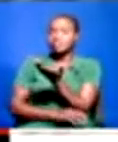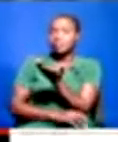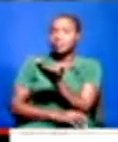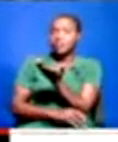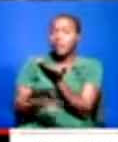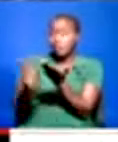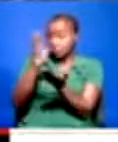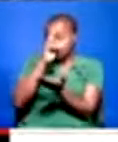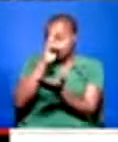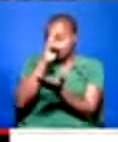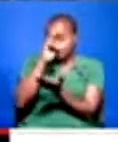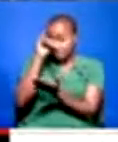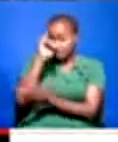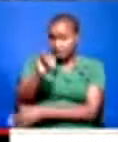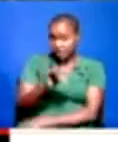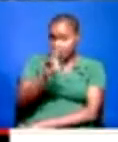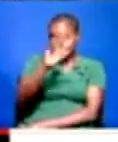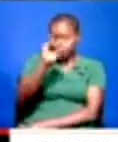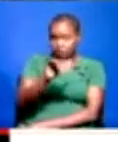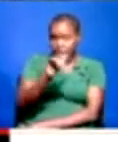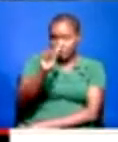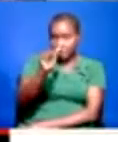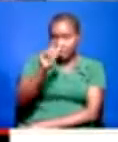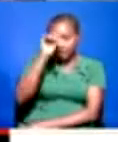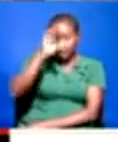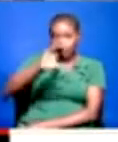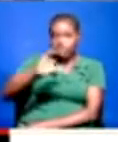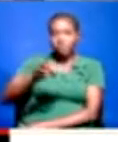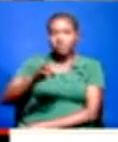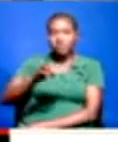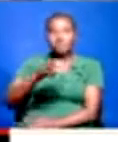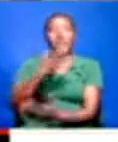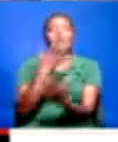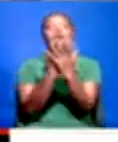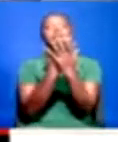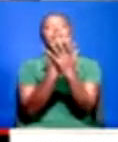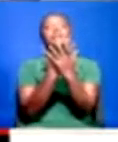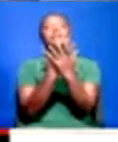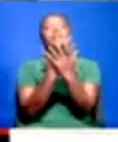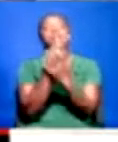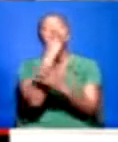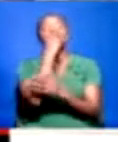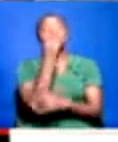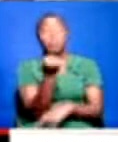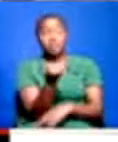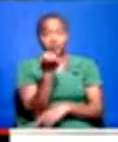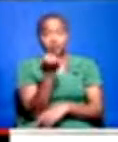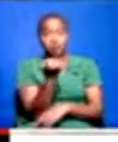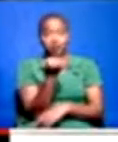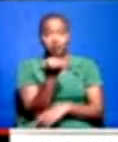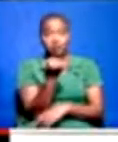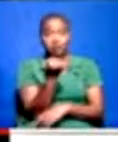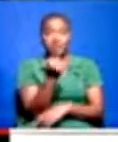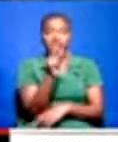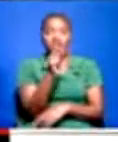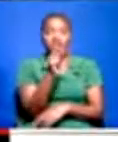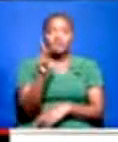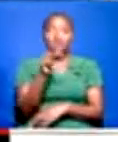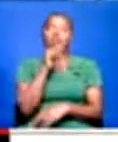polisi huko Juja kaunti ya Kiambu wamewatia nguvuni washukiwa watano wa genge la KK